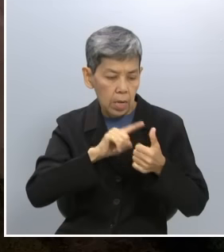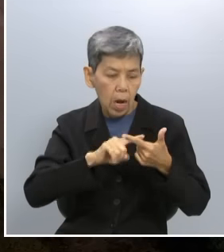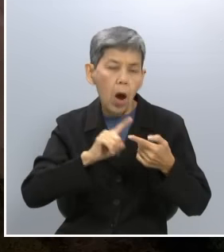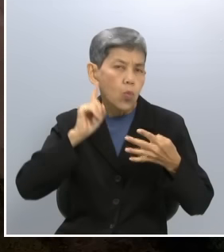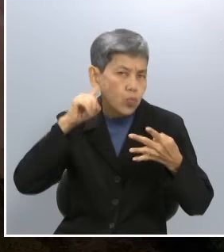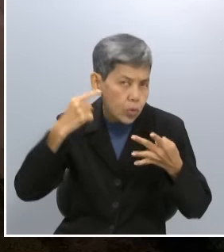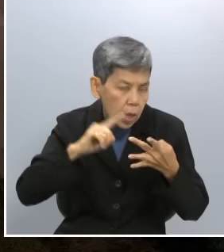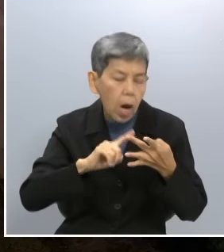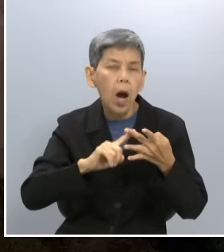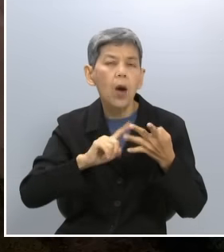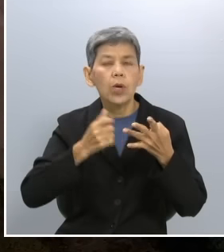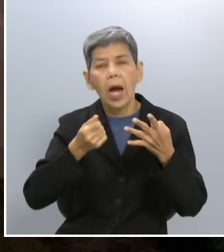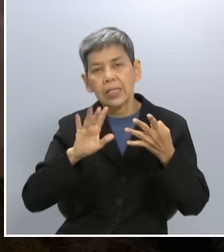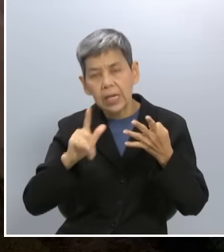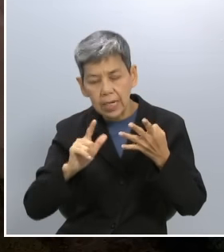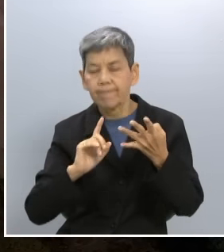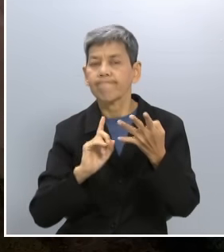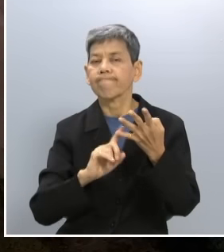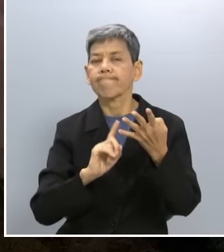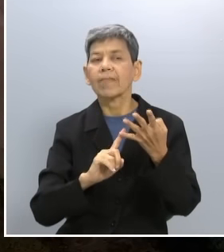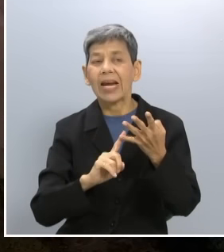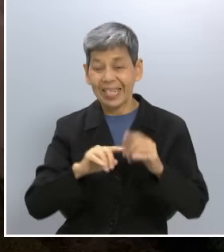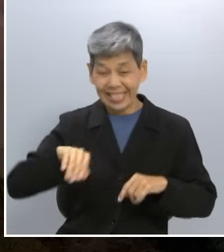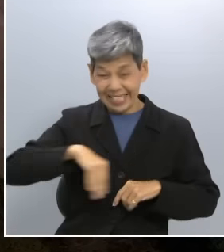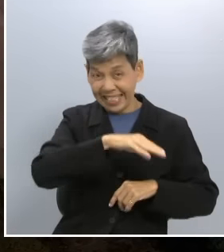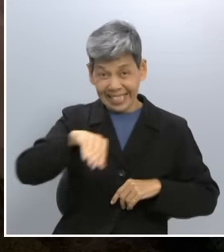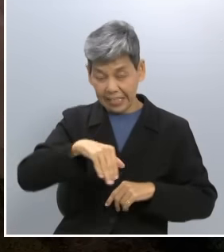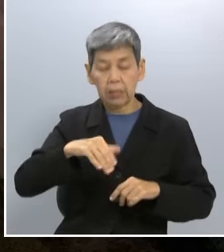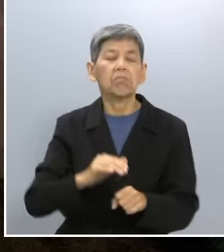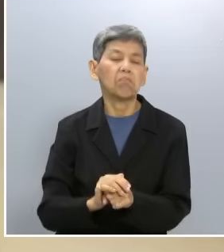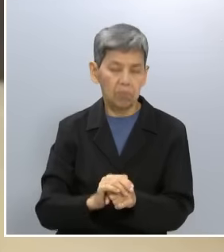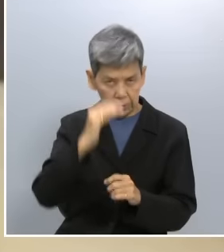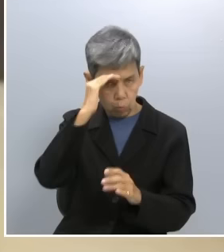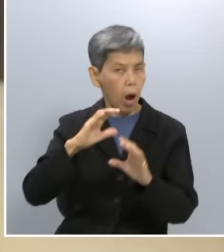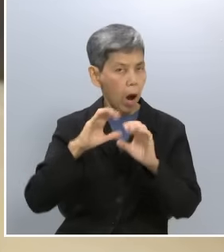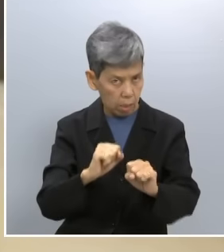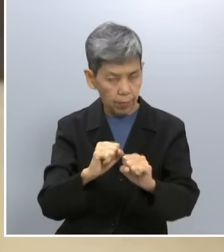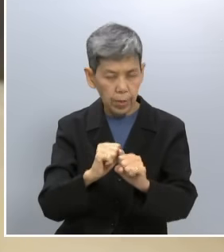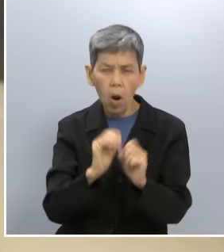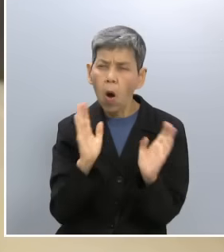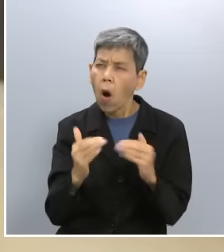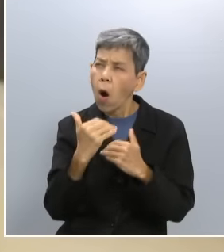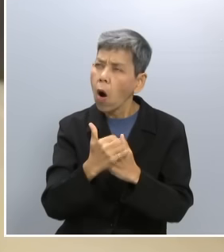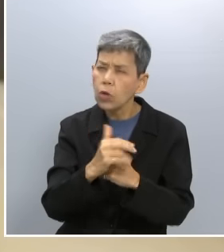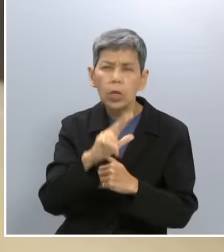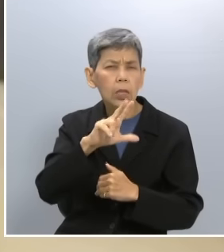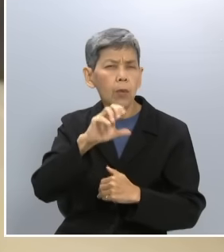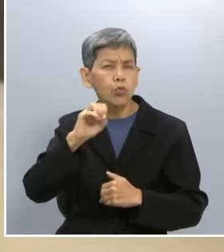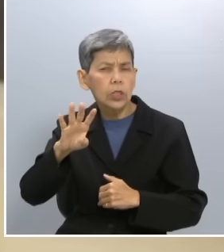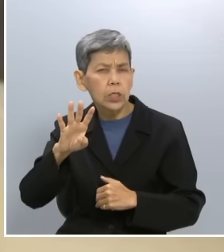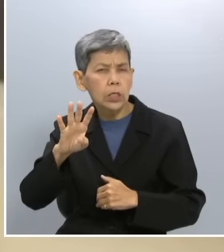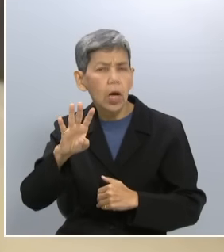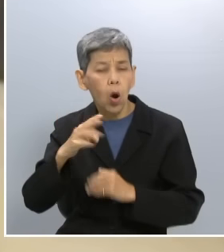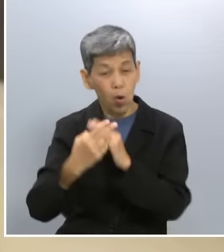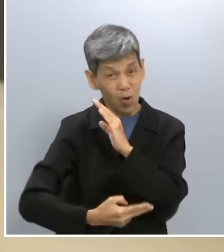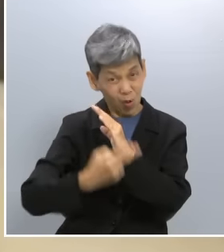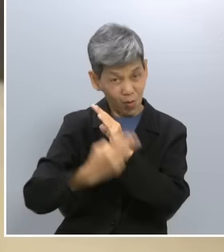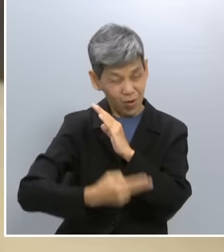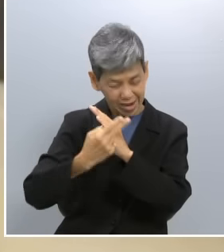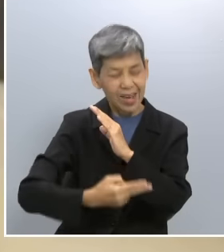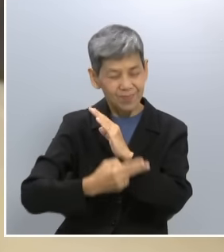สาวอัญชรีพรนะฮะโดยทั้งหมดเนี่ยนะครับถูกจับกุมได้ครับที่ห้องพักเลขที่304ของโรงแรมแห่งหนึ่